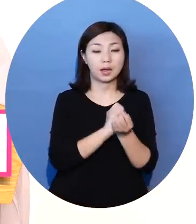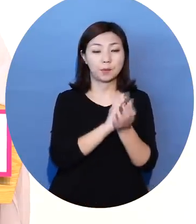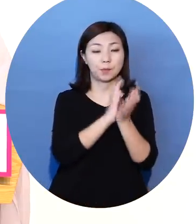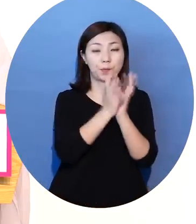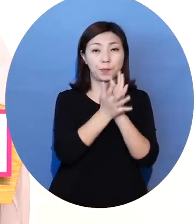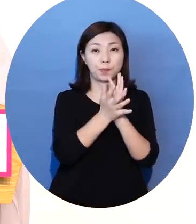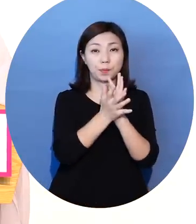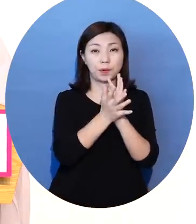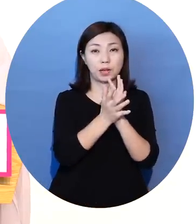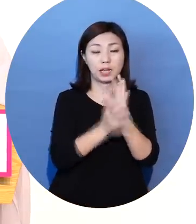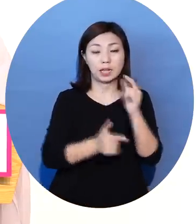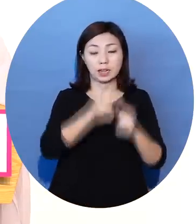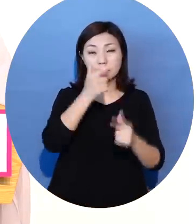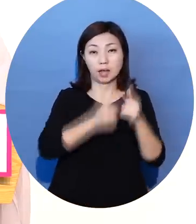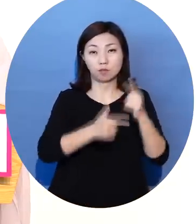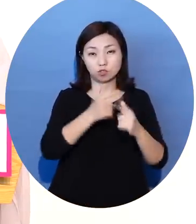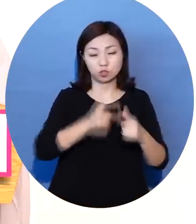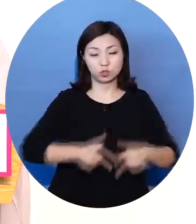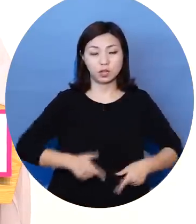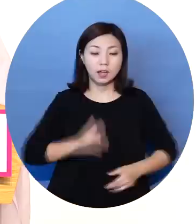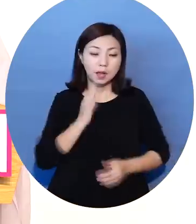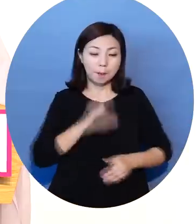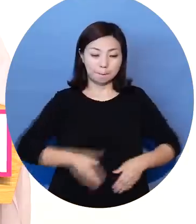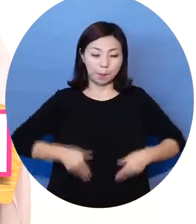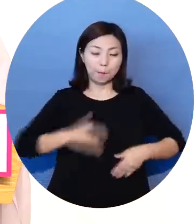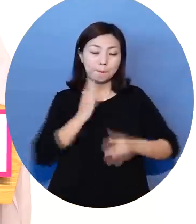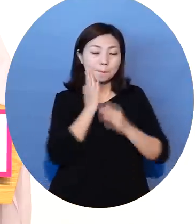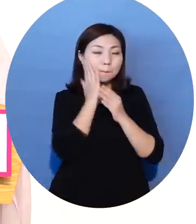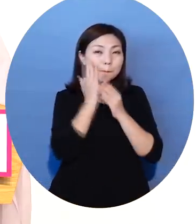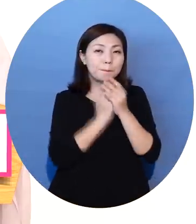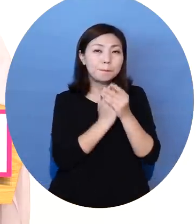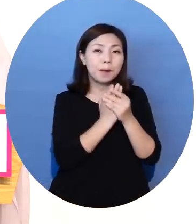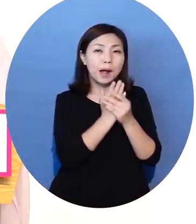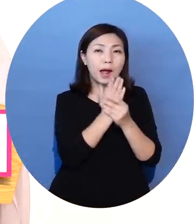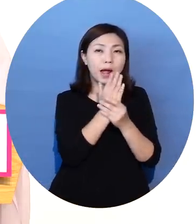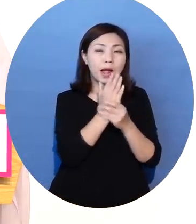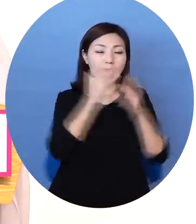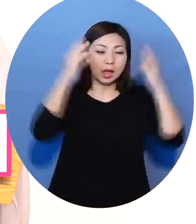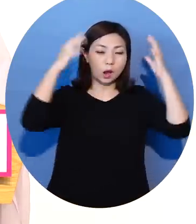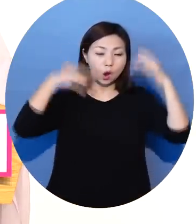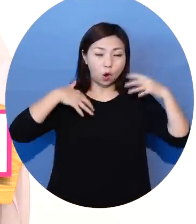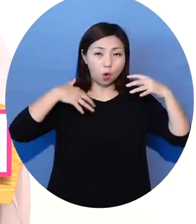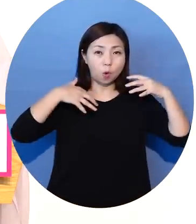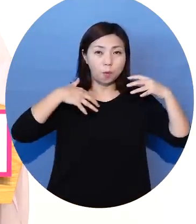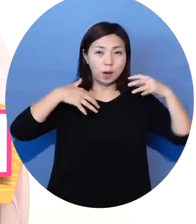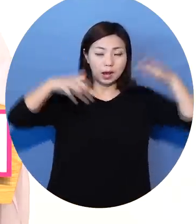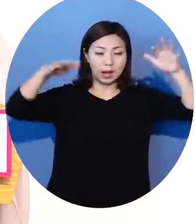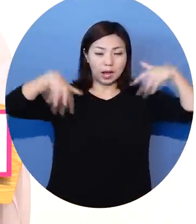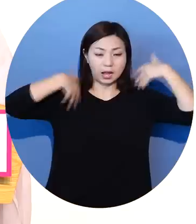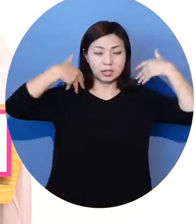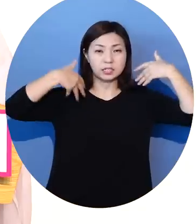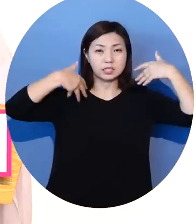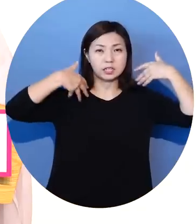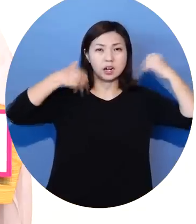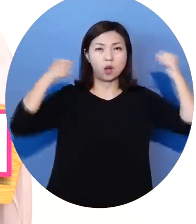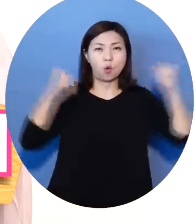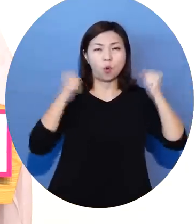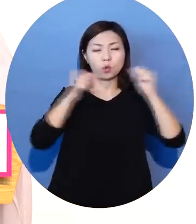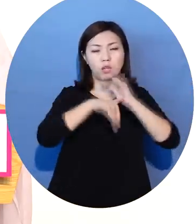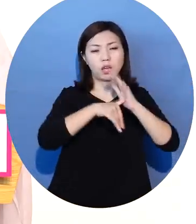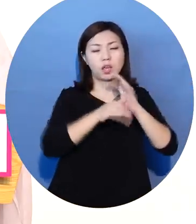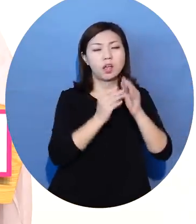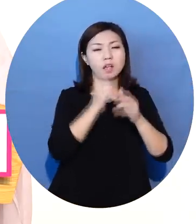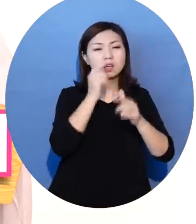여름에 자라고 가을에 낙엽에 대가 떨어지면 봄에 또 새잎도 나는데 봄에도 그 가랑잎이 안 떨어지고 붙어있으면 보기가